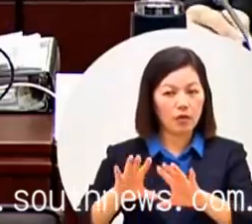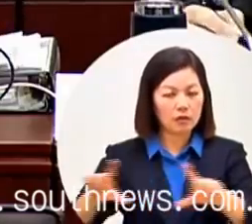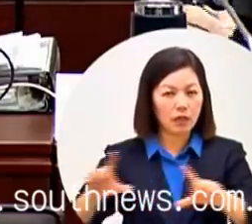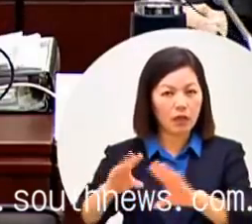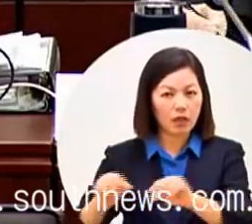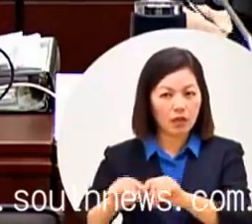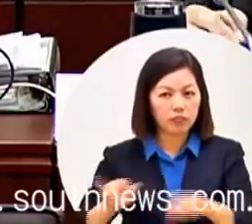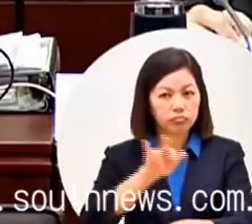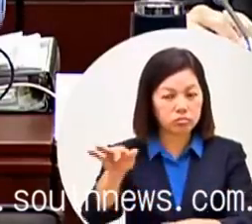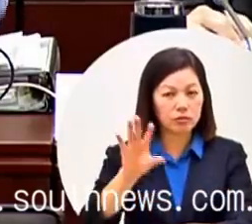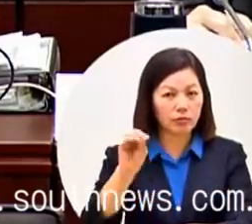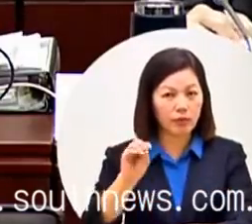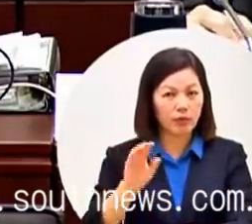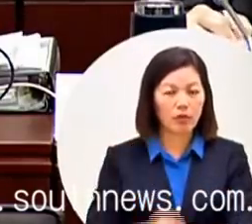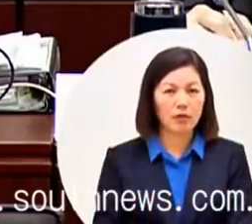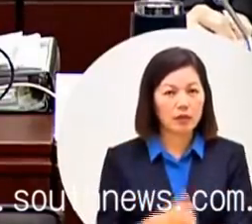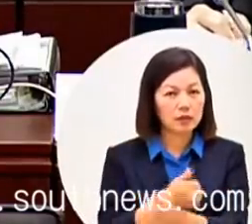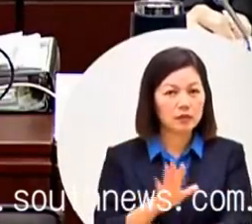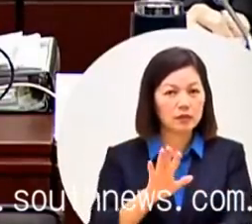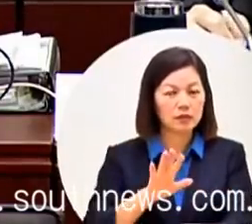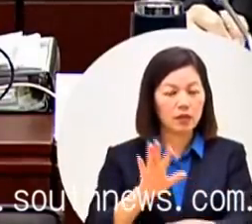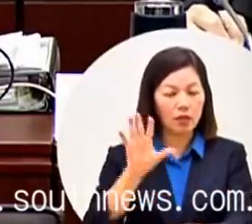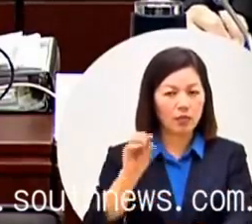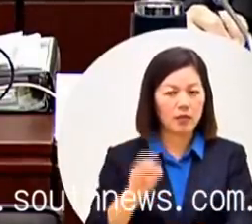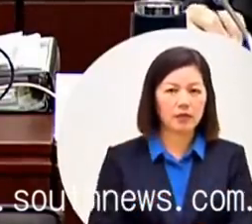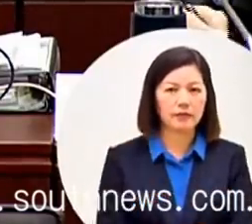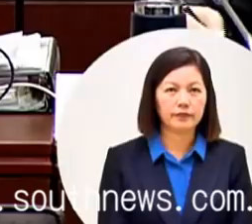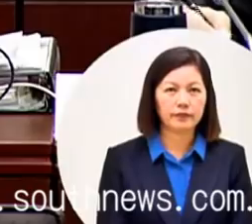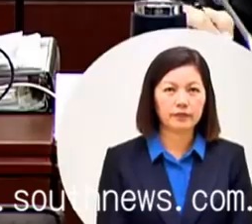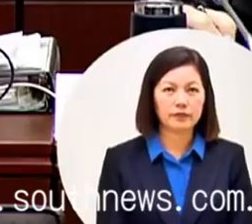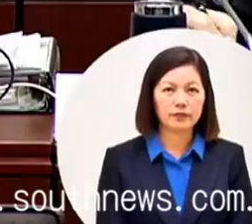本身有到中国大陆啊？请问哪两位议员有到过中国大陆？